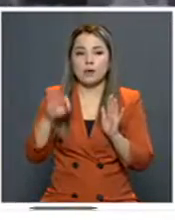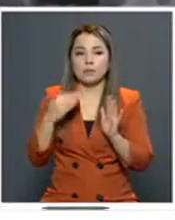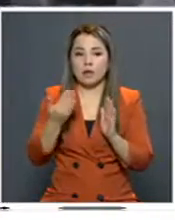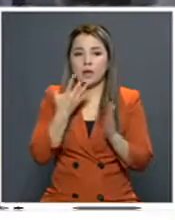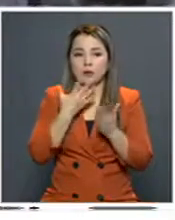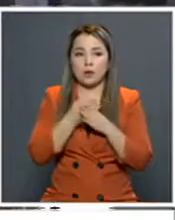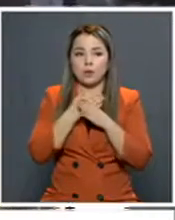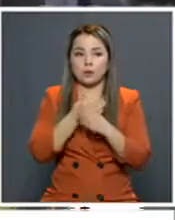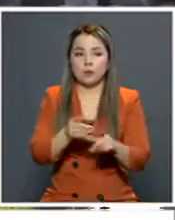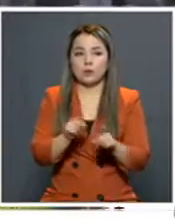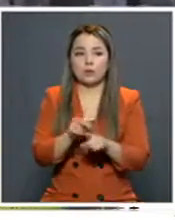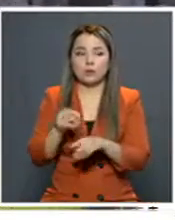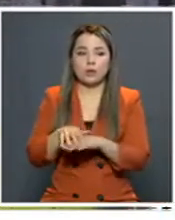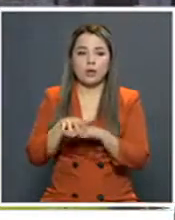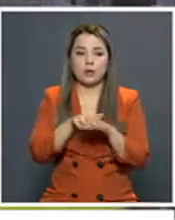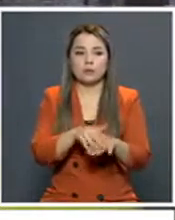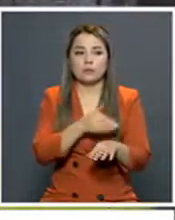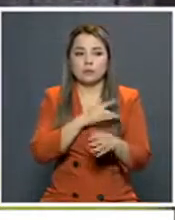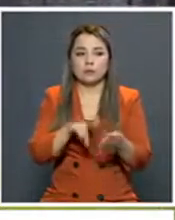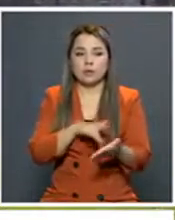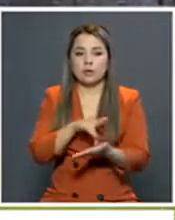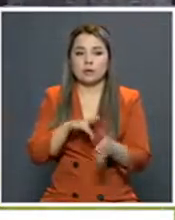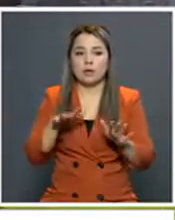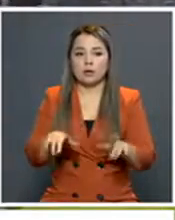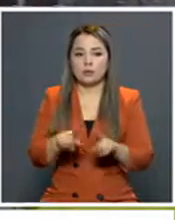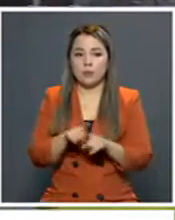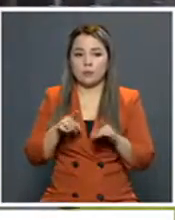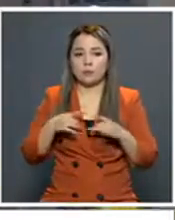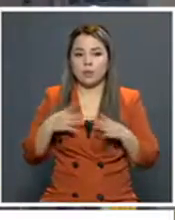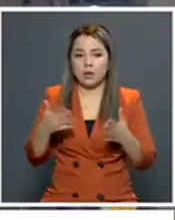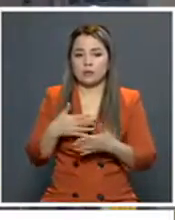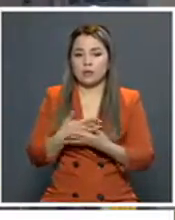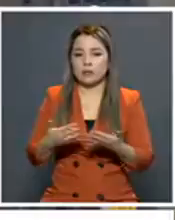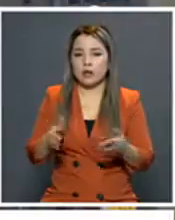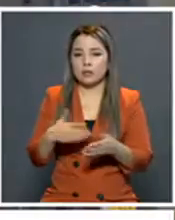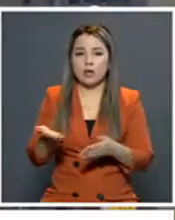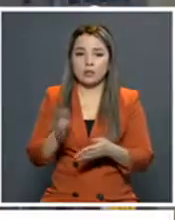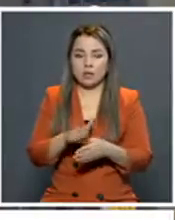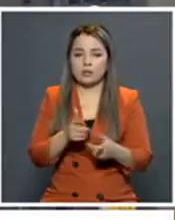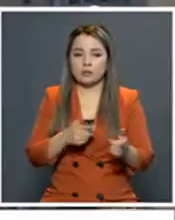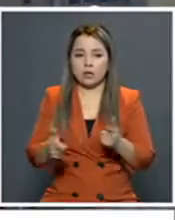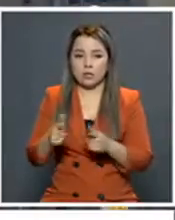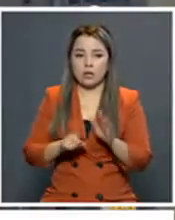есебінен қаржыландырылмақ. Қазір шаһарда осы мерекеге жан-жақты дайындық басталып кетті.